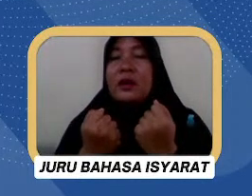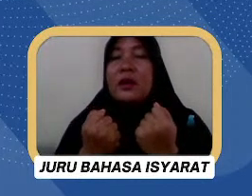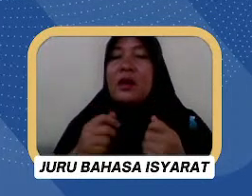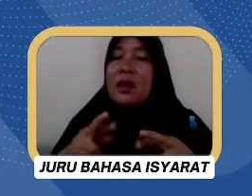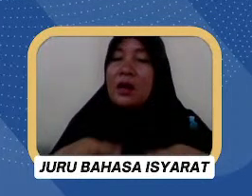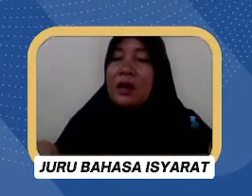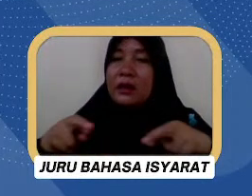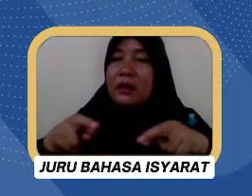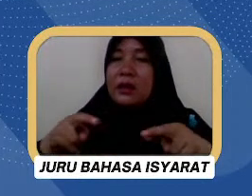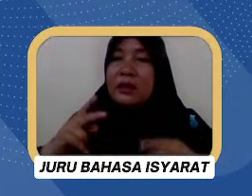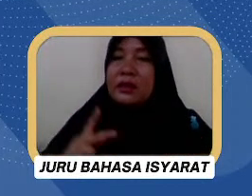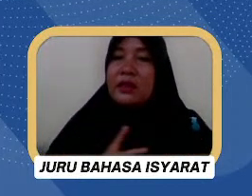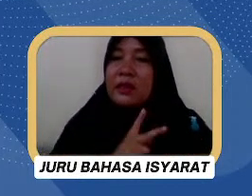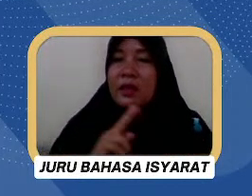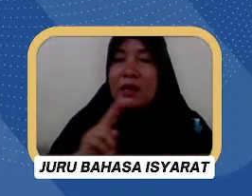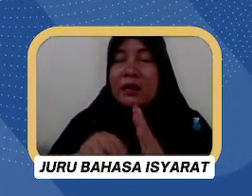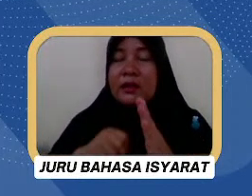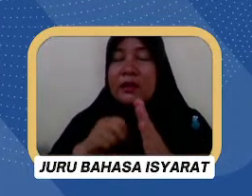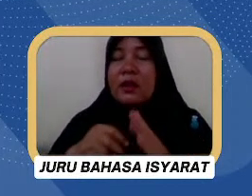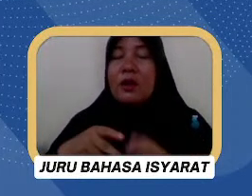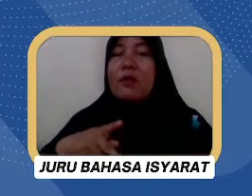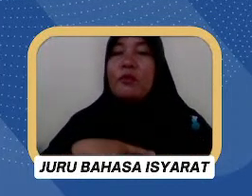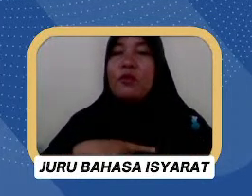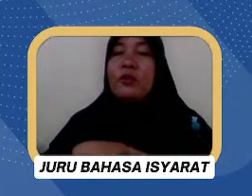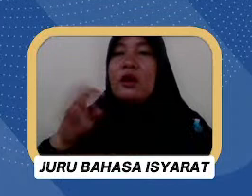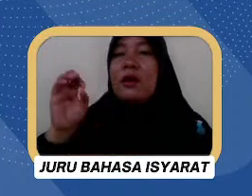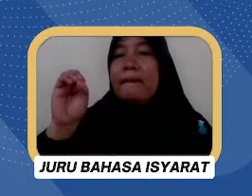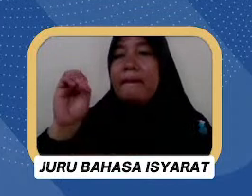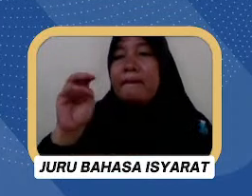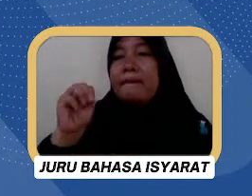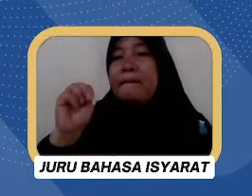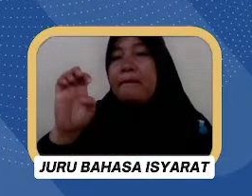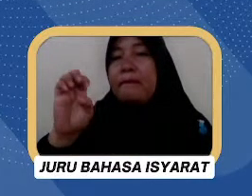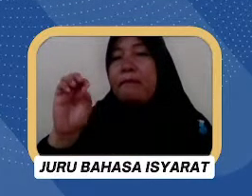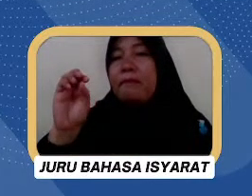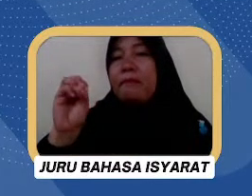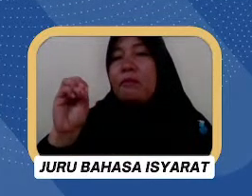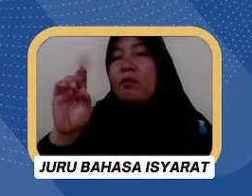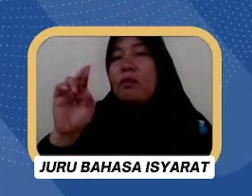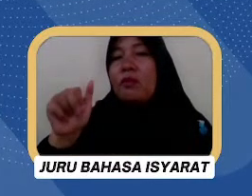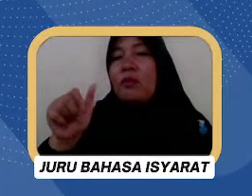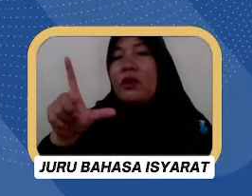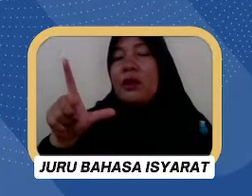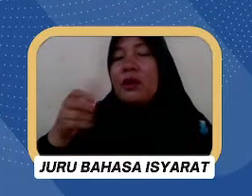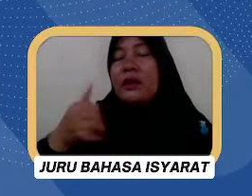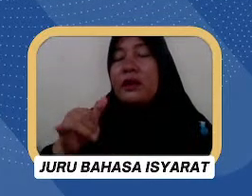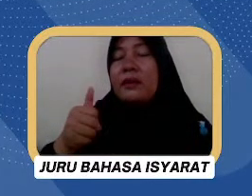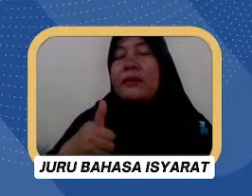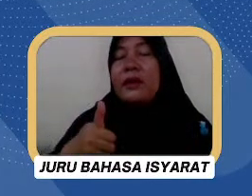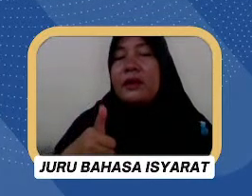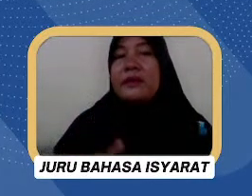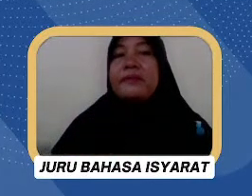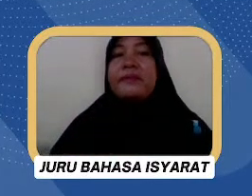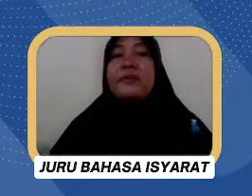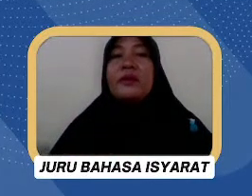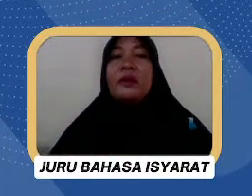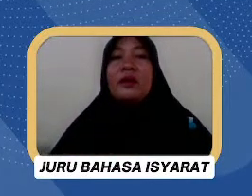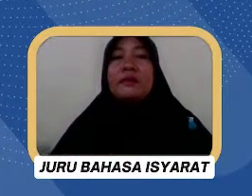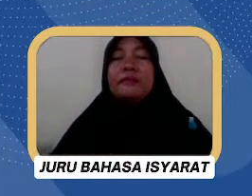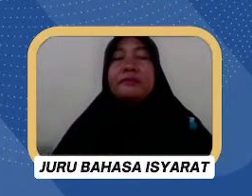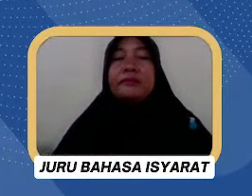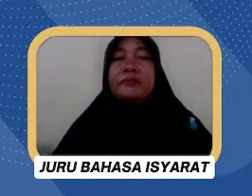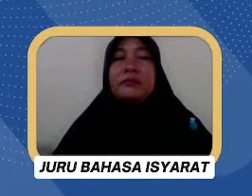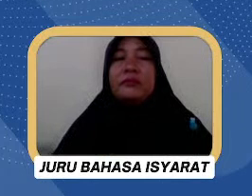Selain itu tentunya etik ini juga berperan mengatur hidup dan bertindak laku secara